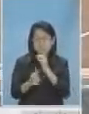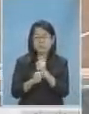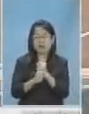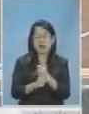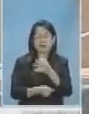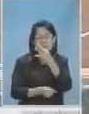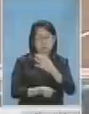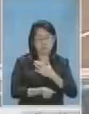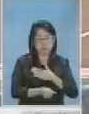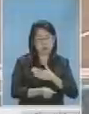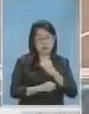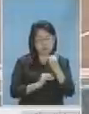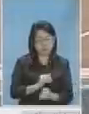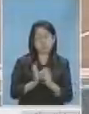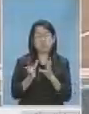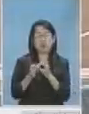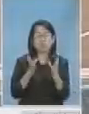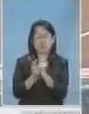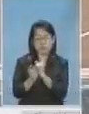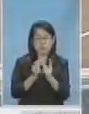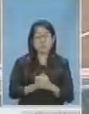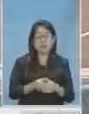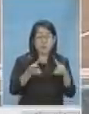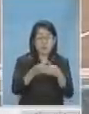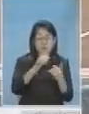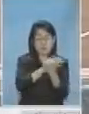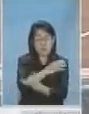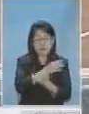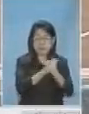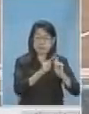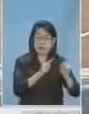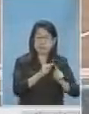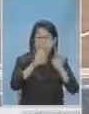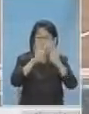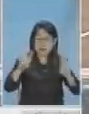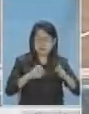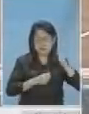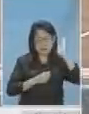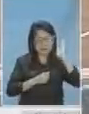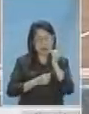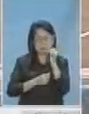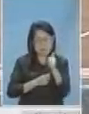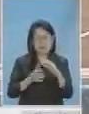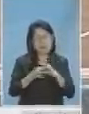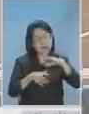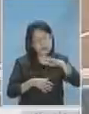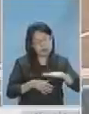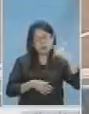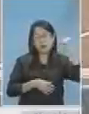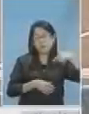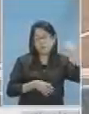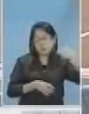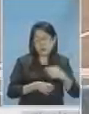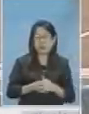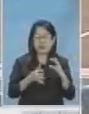ชีพในประชาคมอาเซียน2015พูดได้ดีมากเลยนะครับเรื่องเด็กเรื่องสตรีเรื่องคนพิ